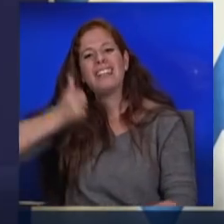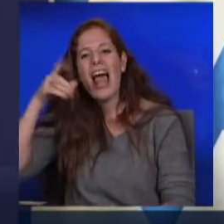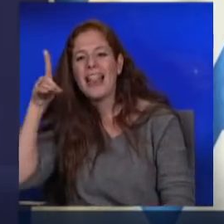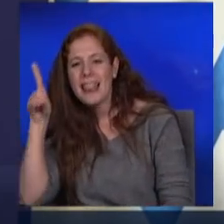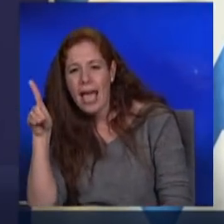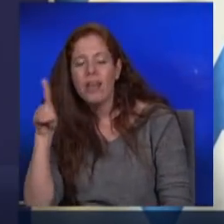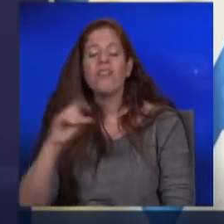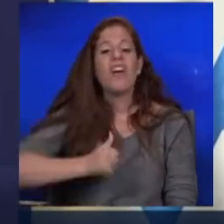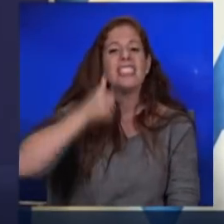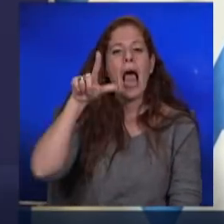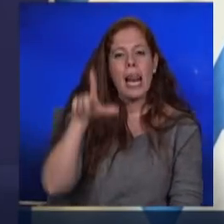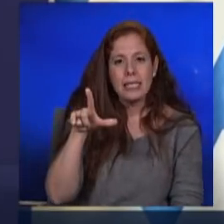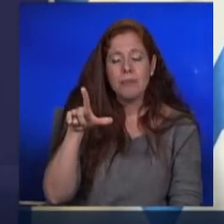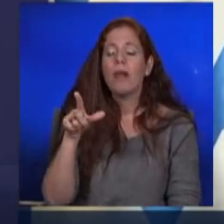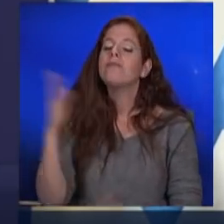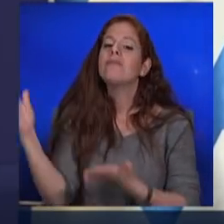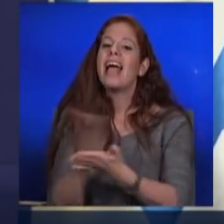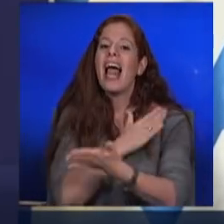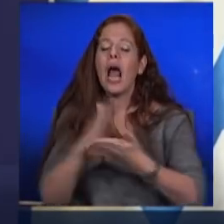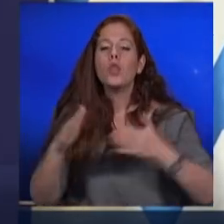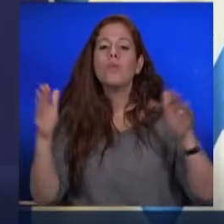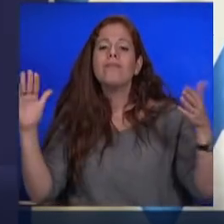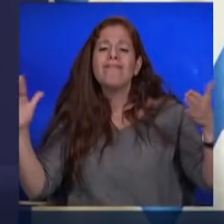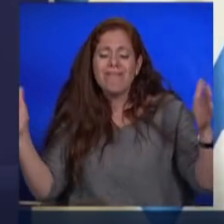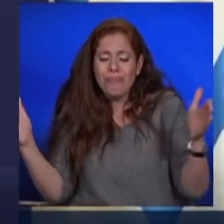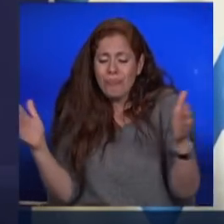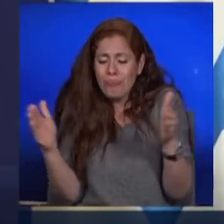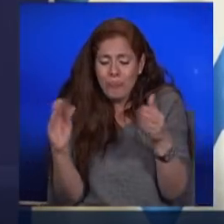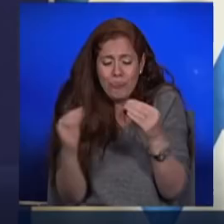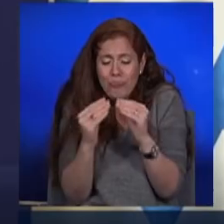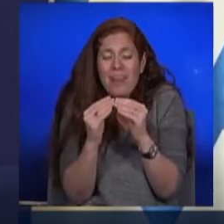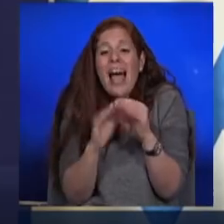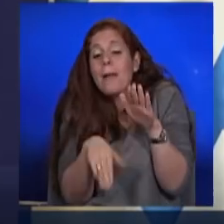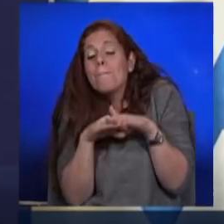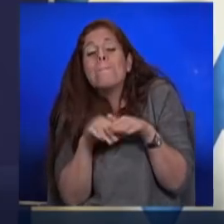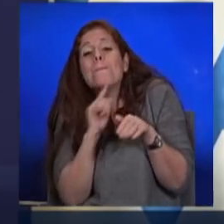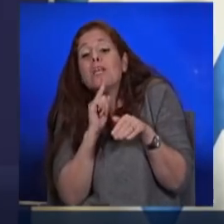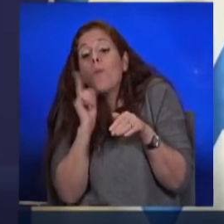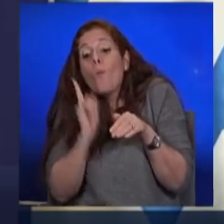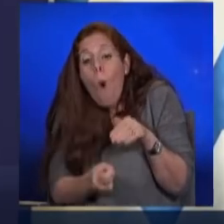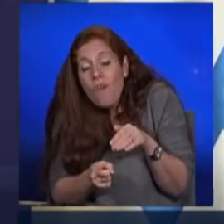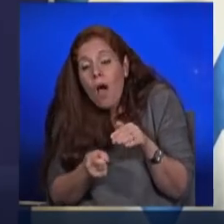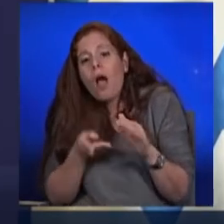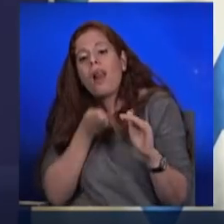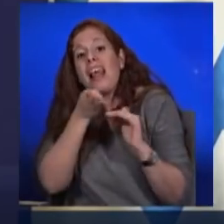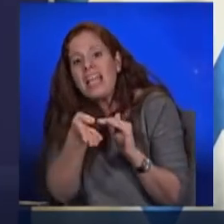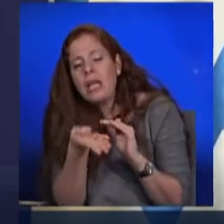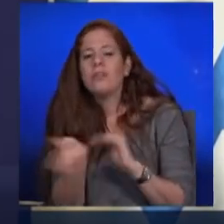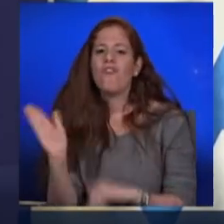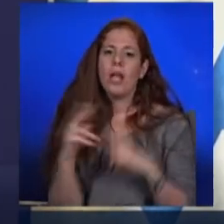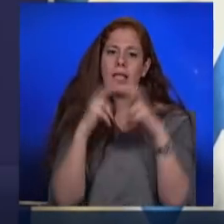גפני, החלטנו לצמצם עד למינימום ההכרחי את הכניסות והיציאות מהעיר.